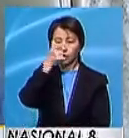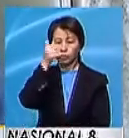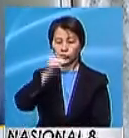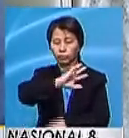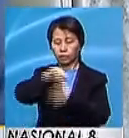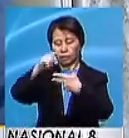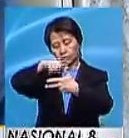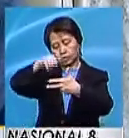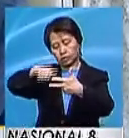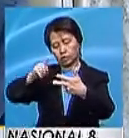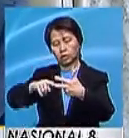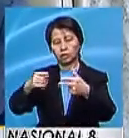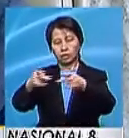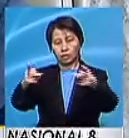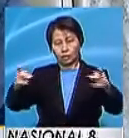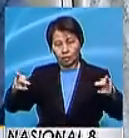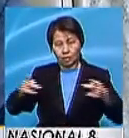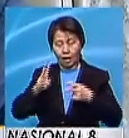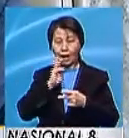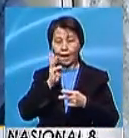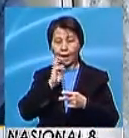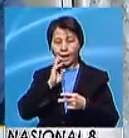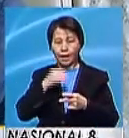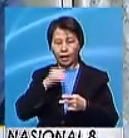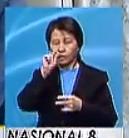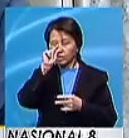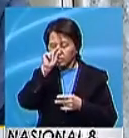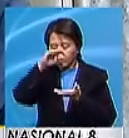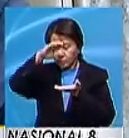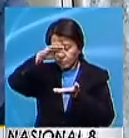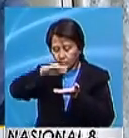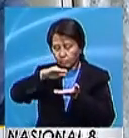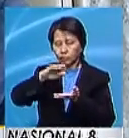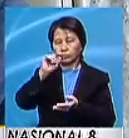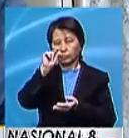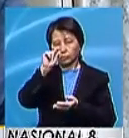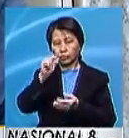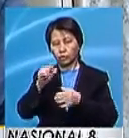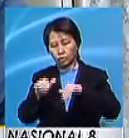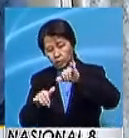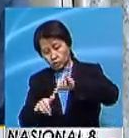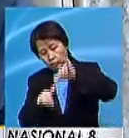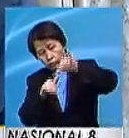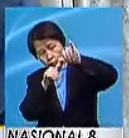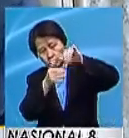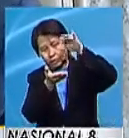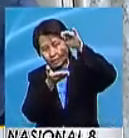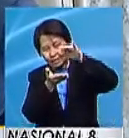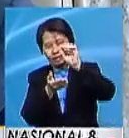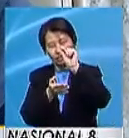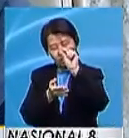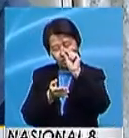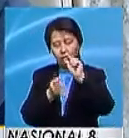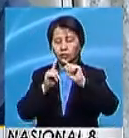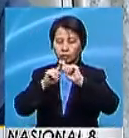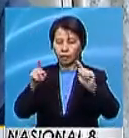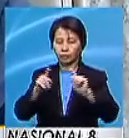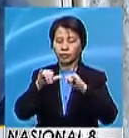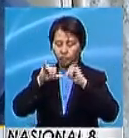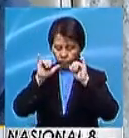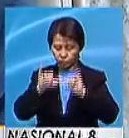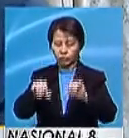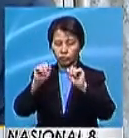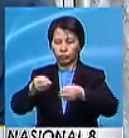kita walaupun mengalami sedikit penurunan jumlah meter padu air tetapi masih